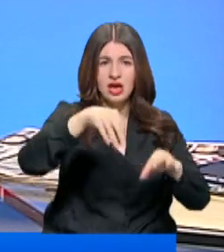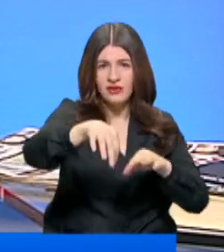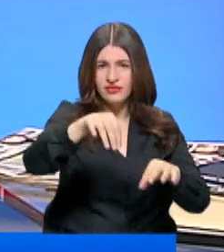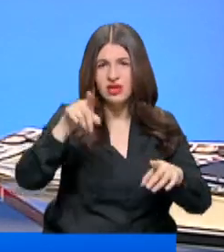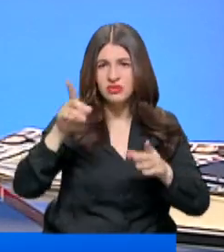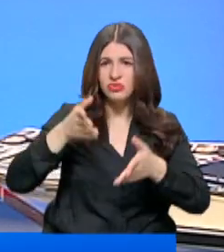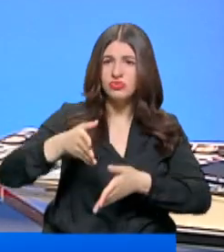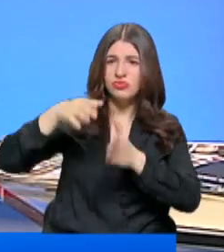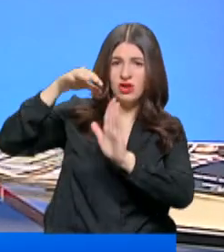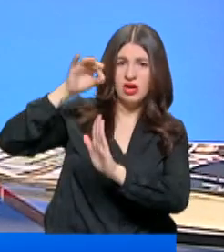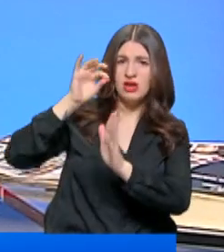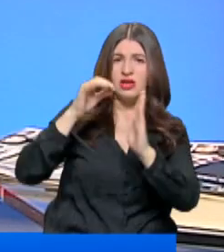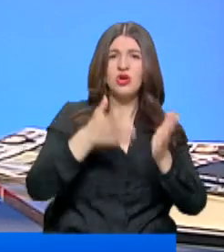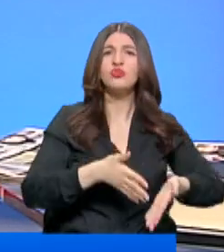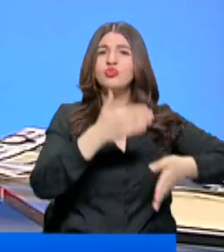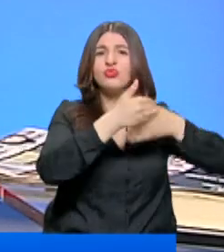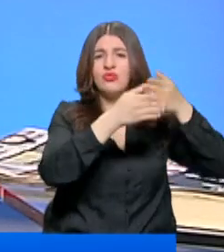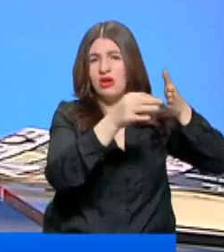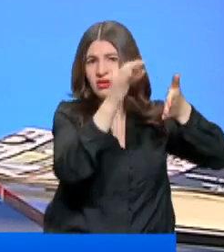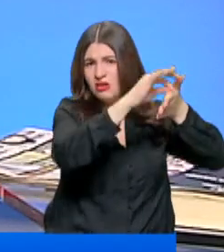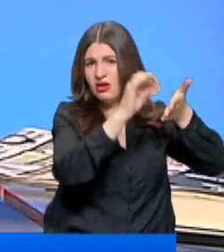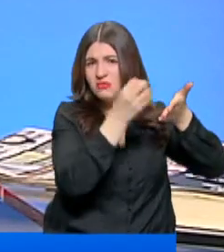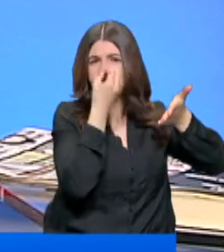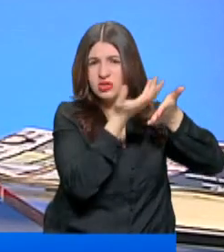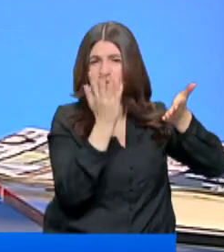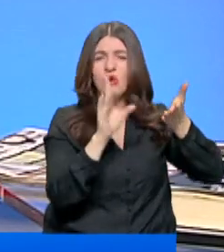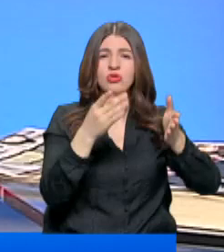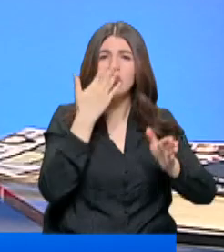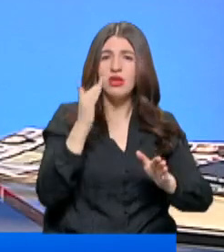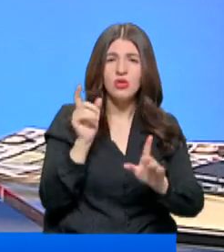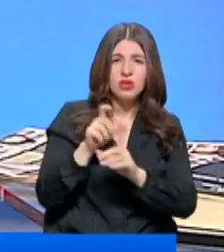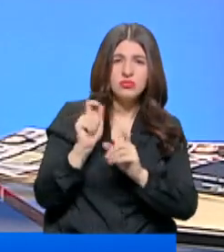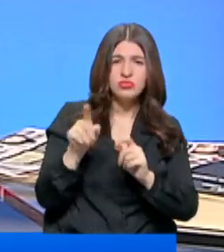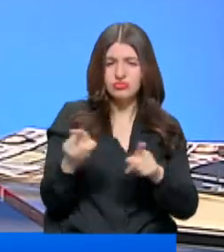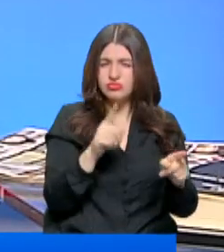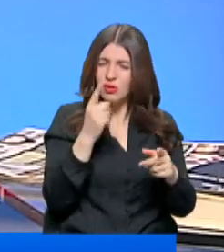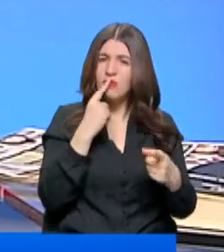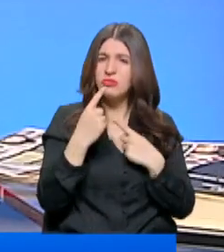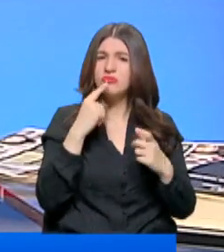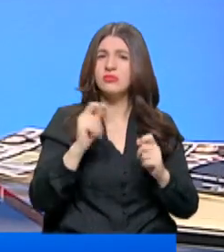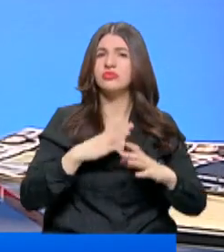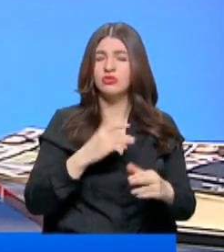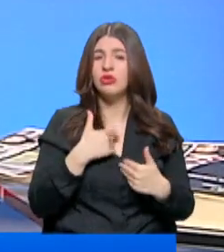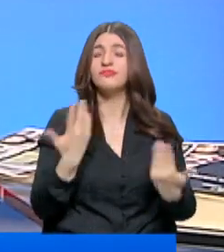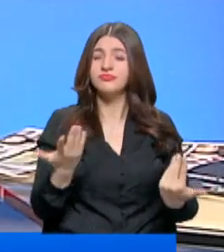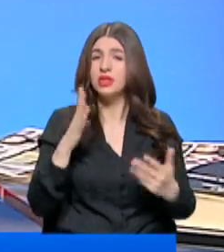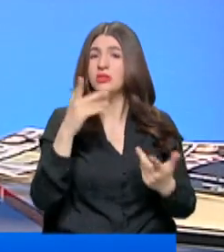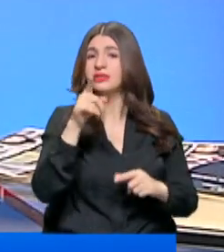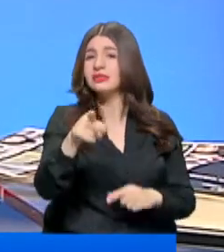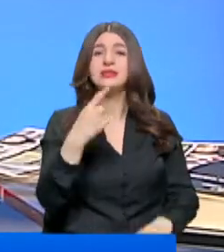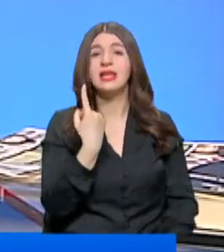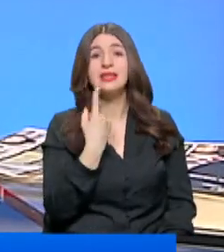fidanlarla mı koyacağız o dikey bahçelerin koyacağız yoksa o doğallık mı koyacağız Bunu konuşalım istiyoruz acaba siz